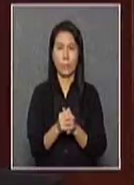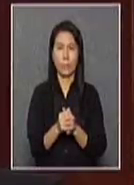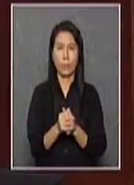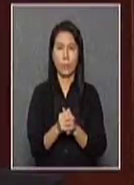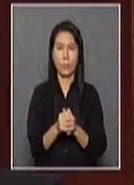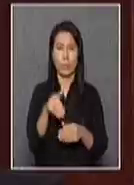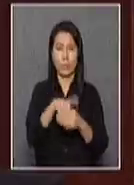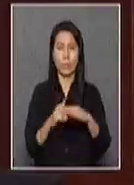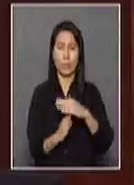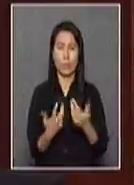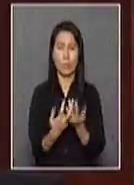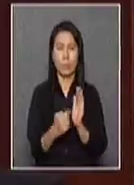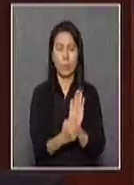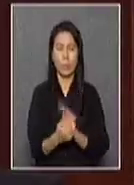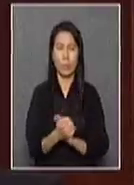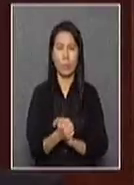停止表決，顯示結果。